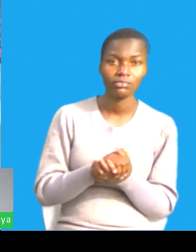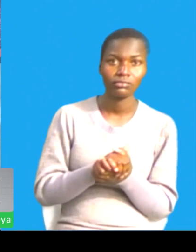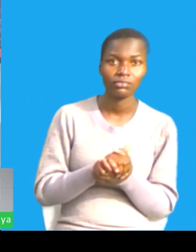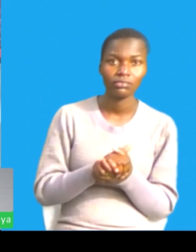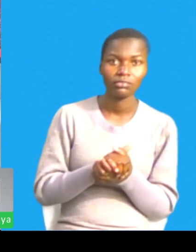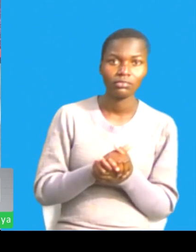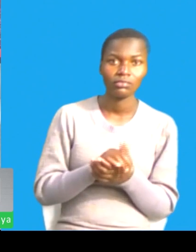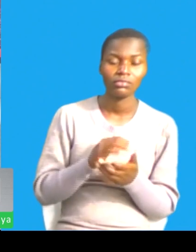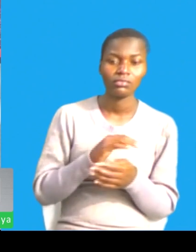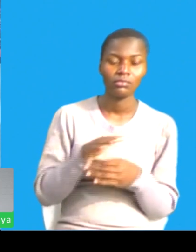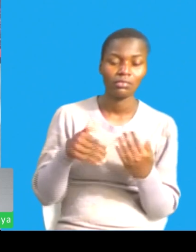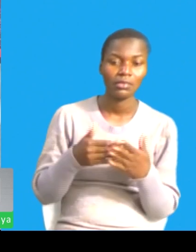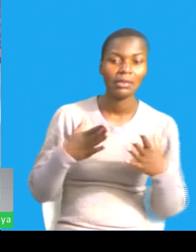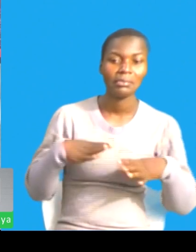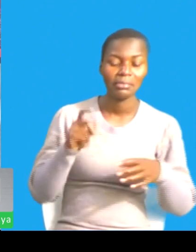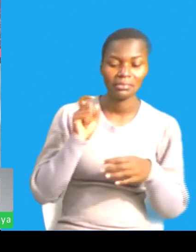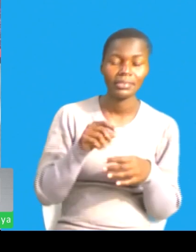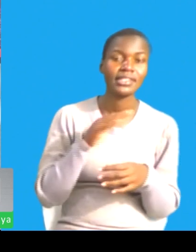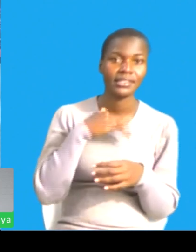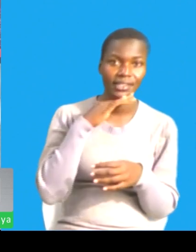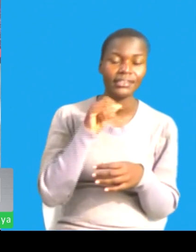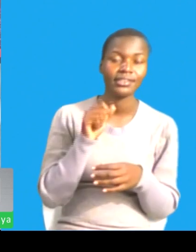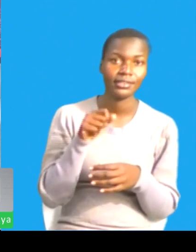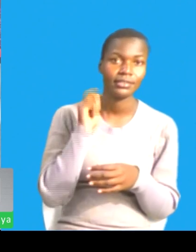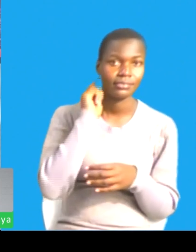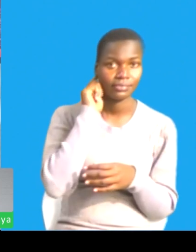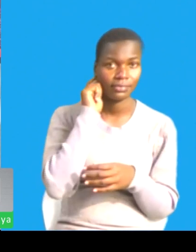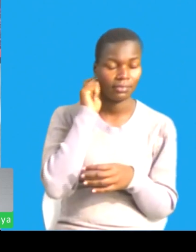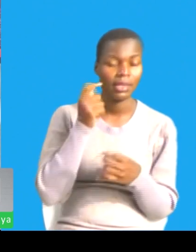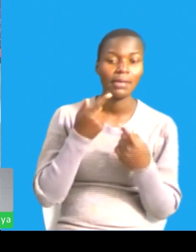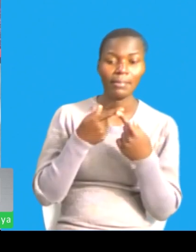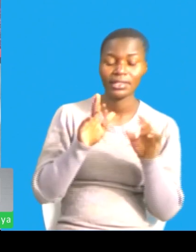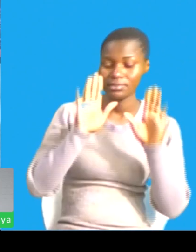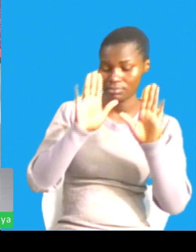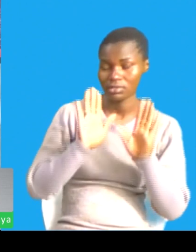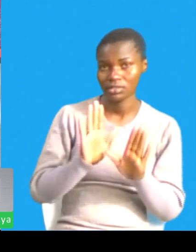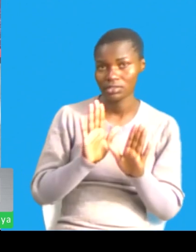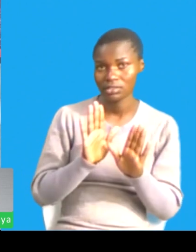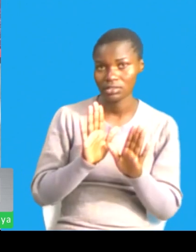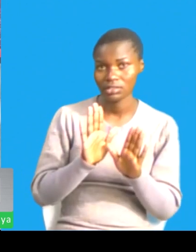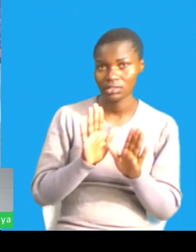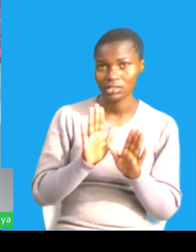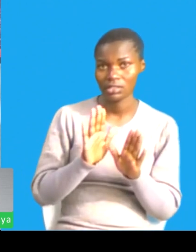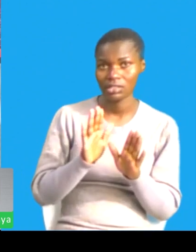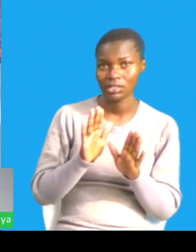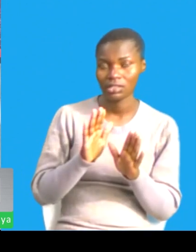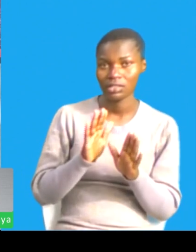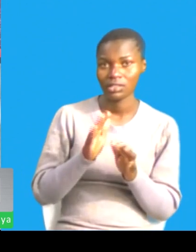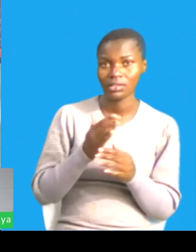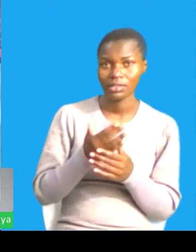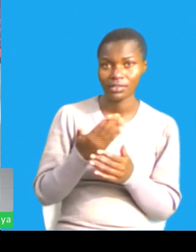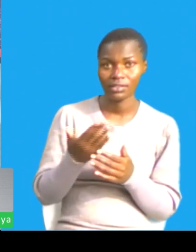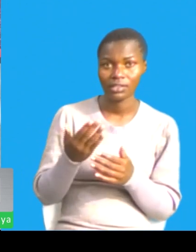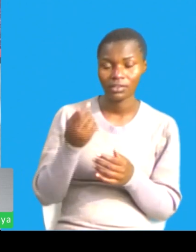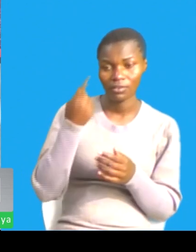mtu atapitia hiyo njia Jona, so tunasema hivyo. Right. Lakini muhimu hiyo mambo ya Telkom,